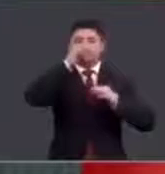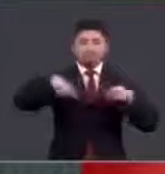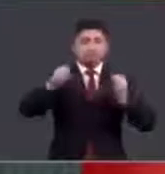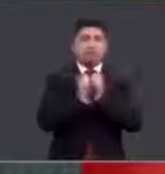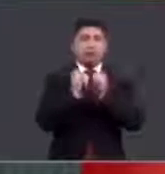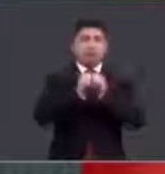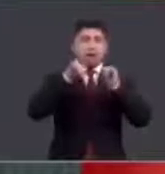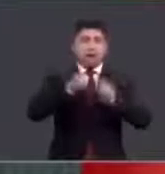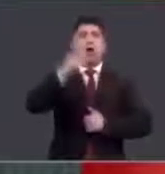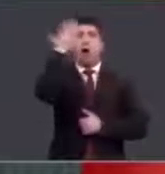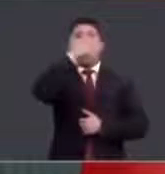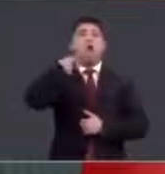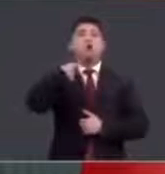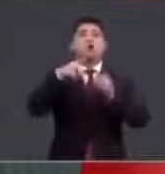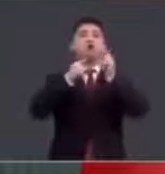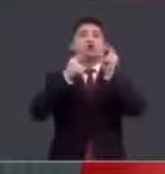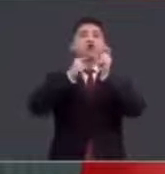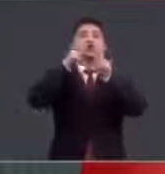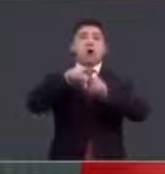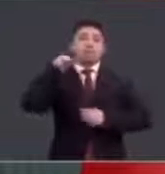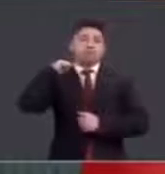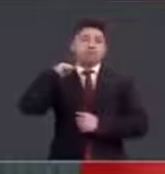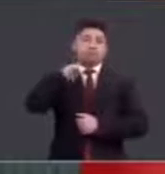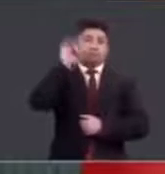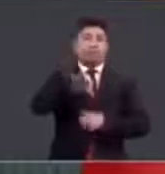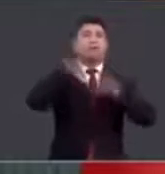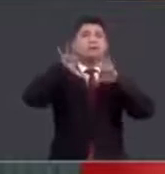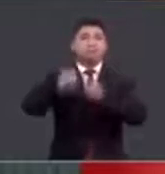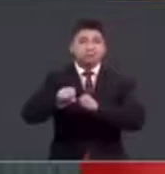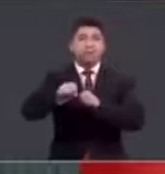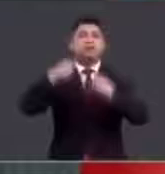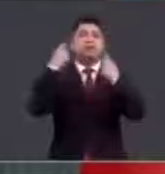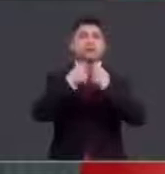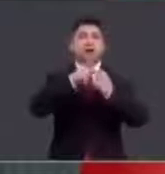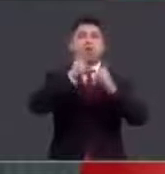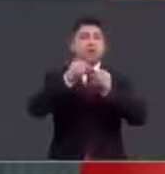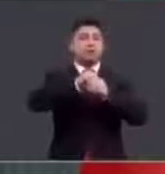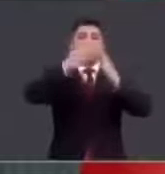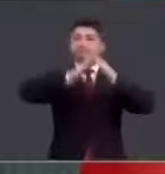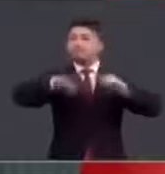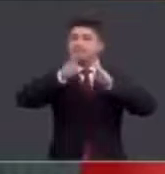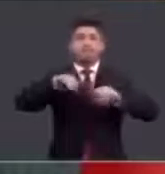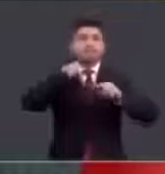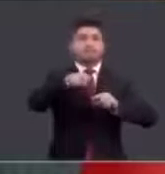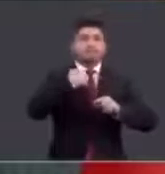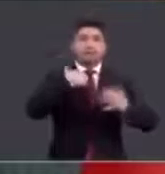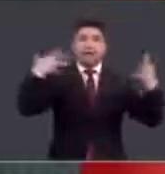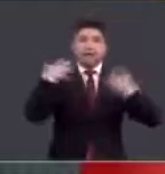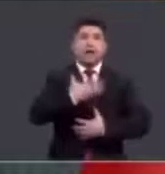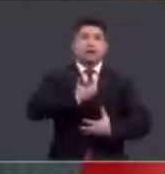birlikte karayoluyla Şuşa'ya giderken işgal ve savaş döneminin yıkımlarını,